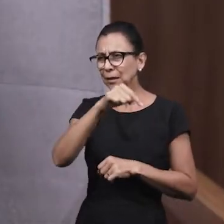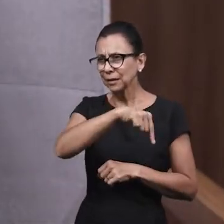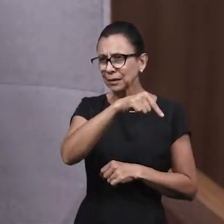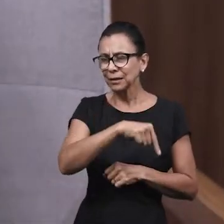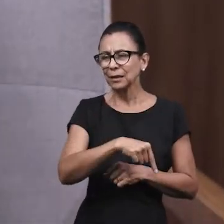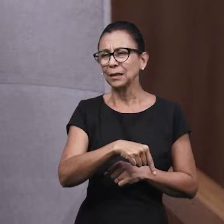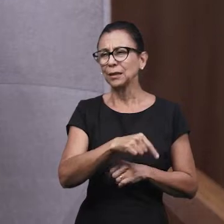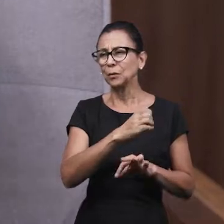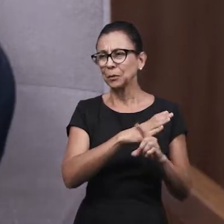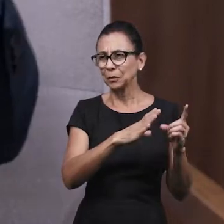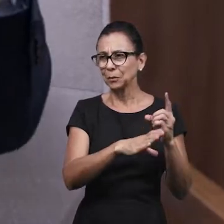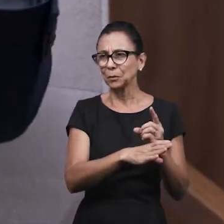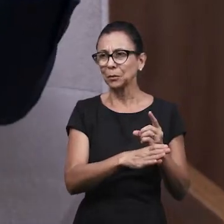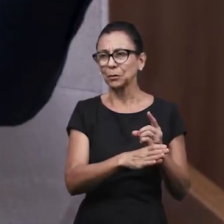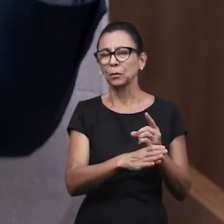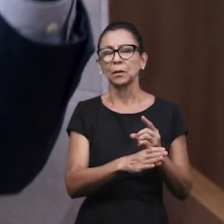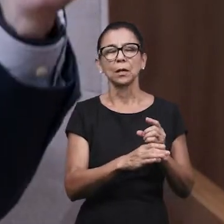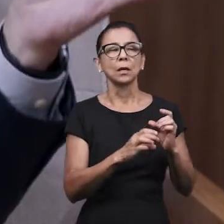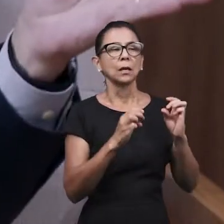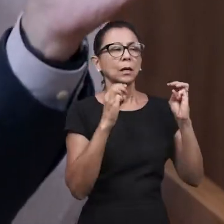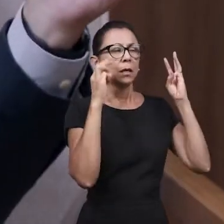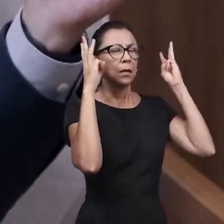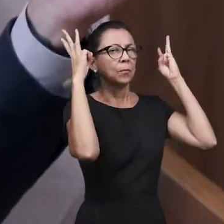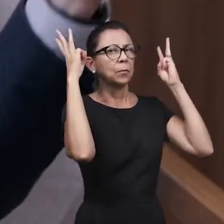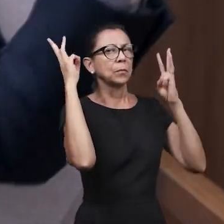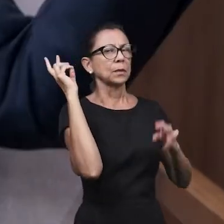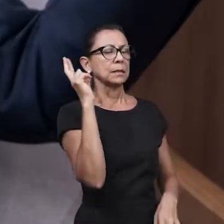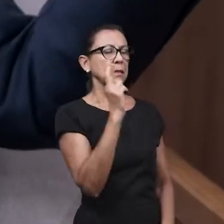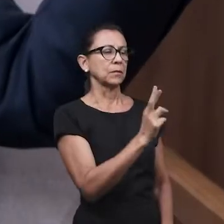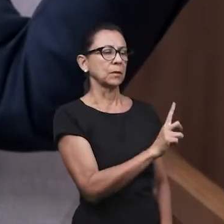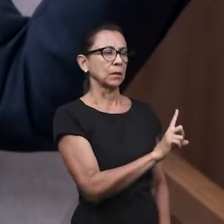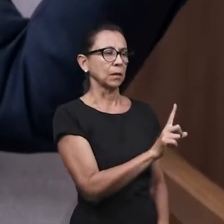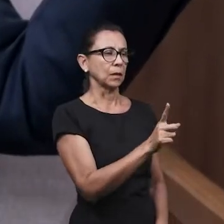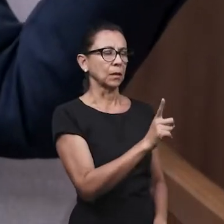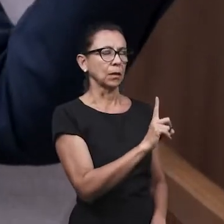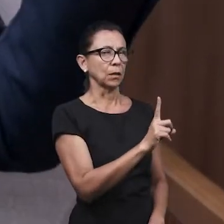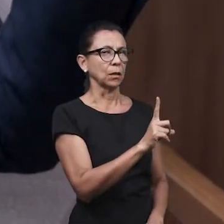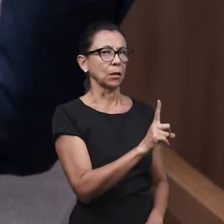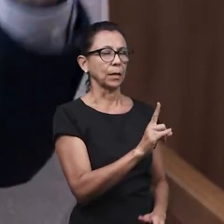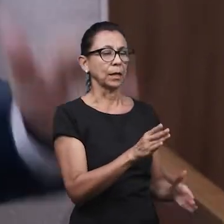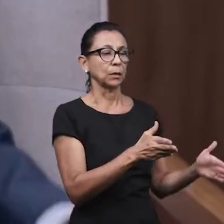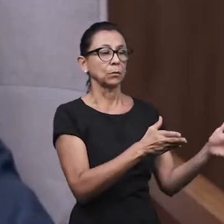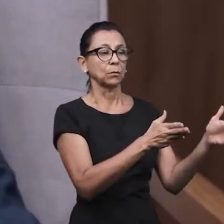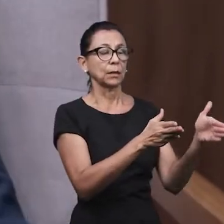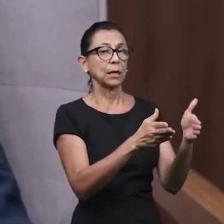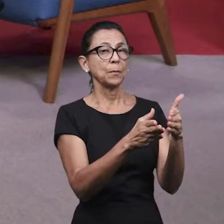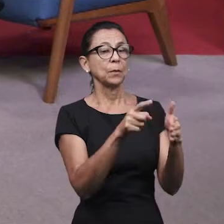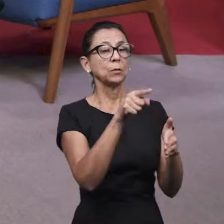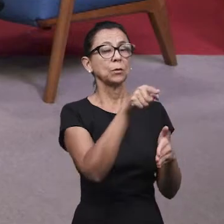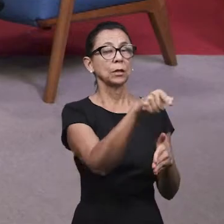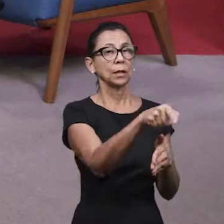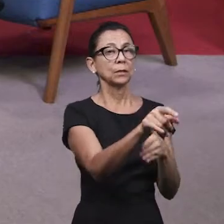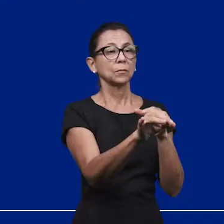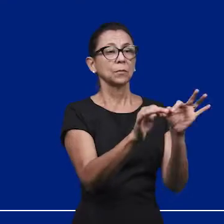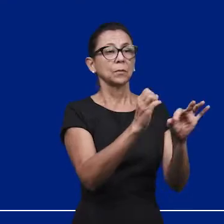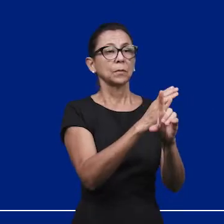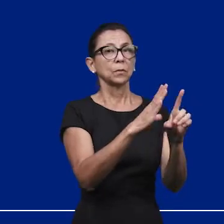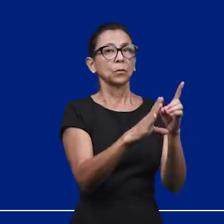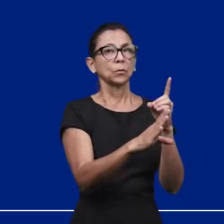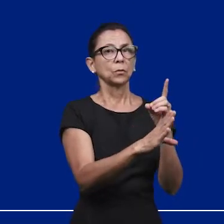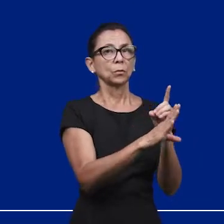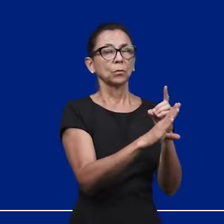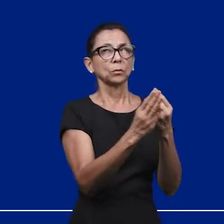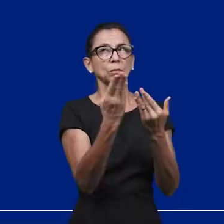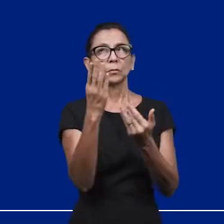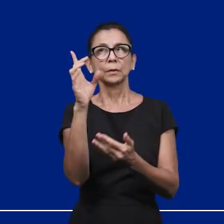chemin de 3 jours qui se trouve en Exode 8, 27. Exode 8, 27.